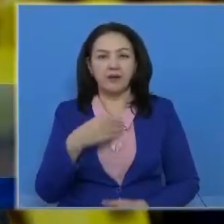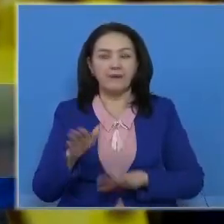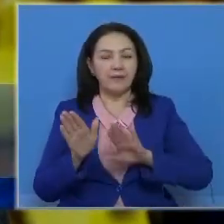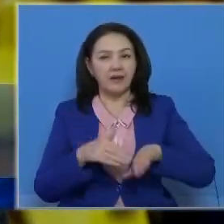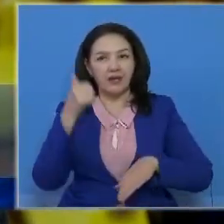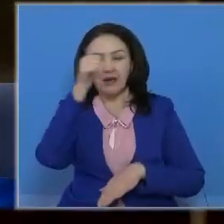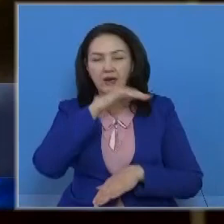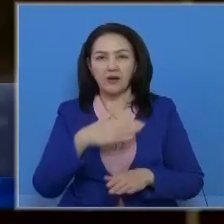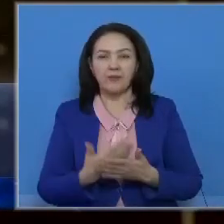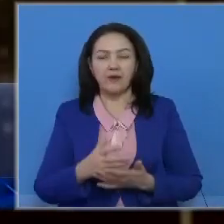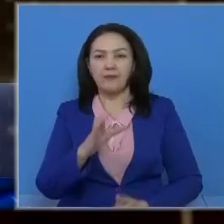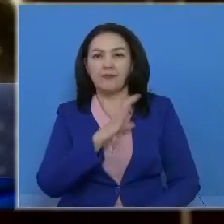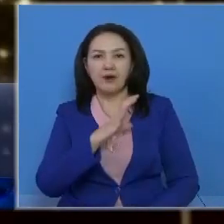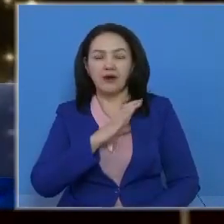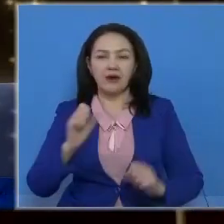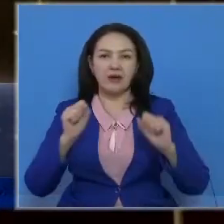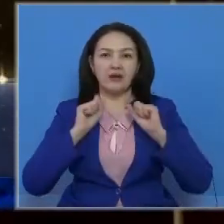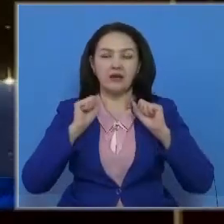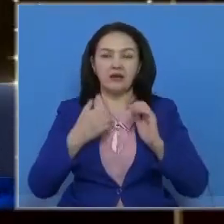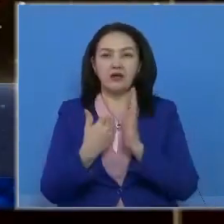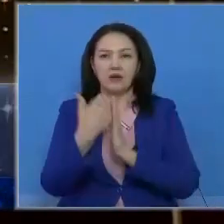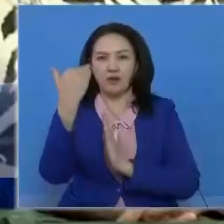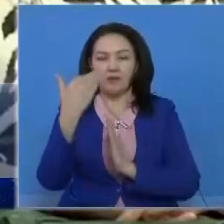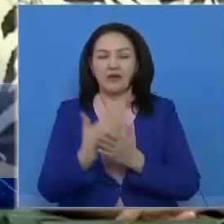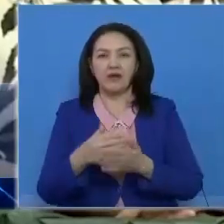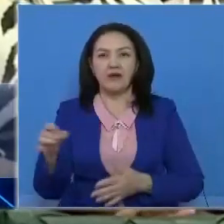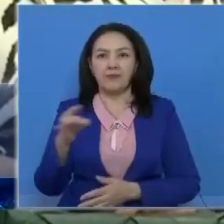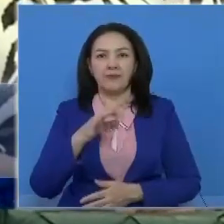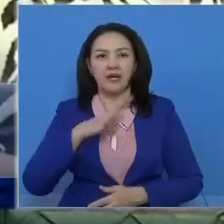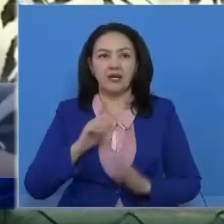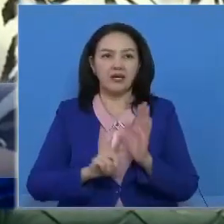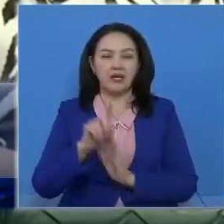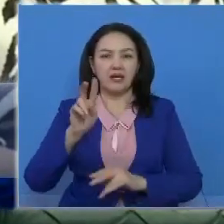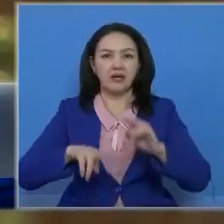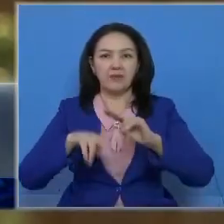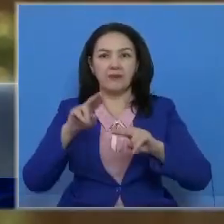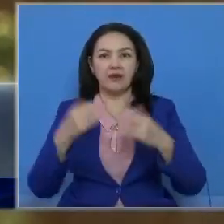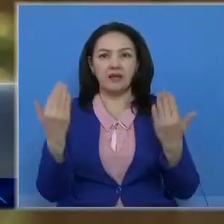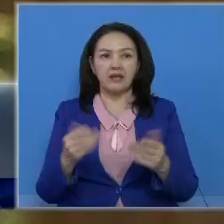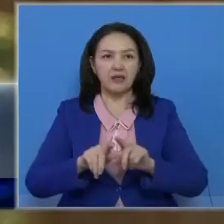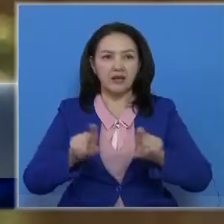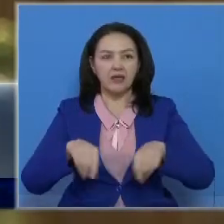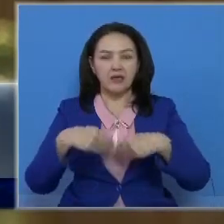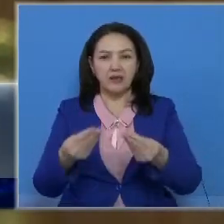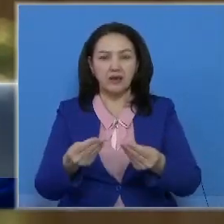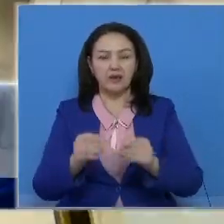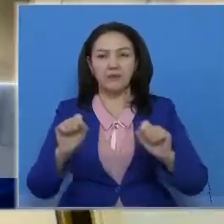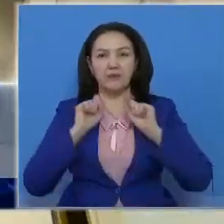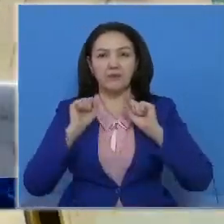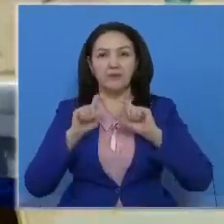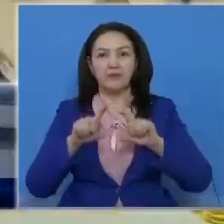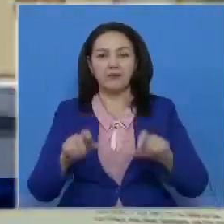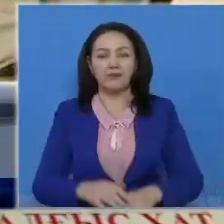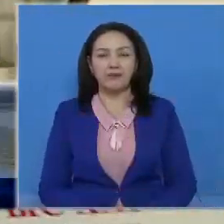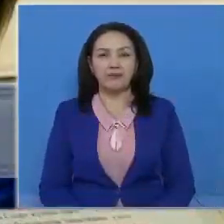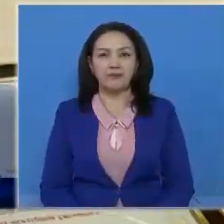прошедший год был достаточно богат на спортивные достижения. Также в регионе было начато строительство и дано в эксплуатацию немало спортивных объектов.